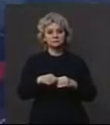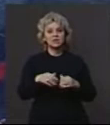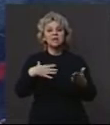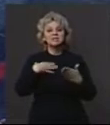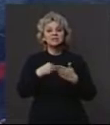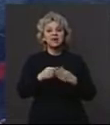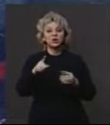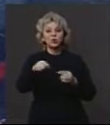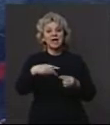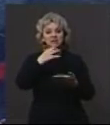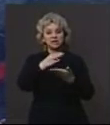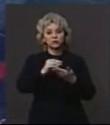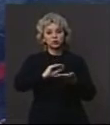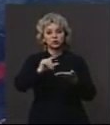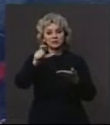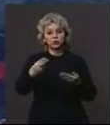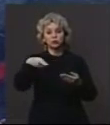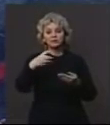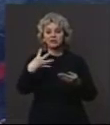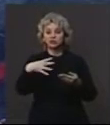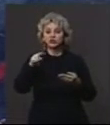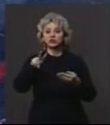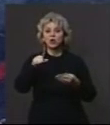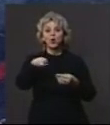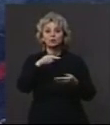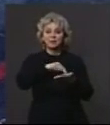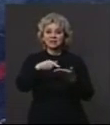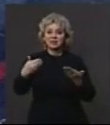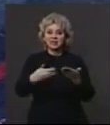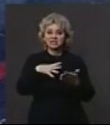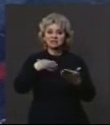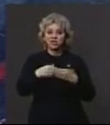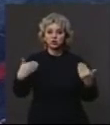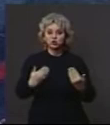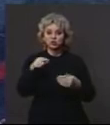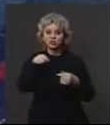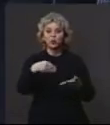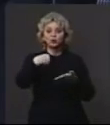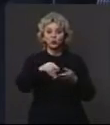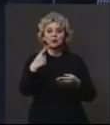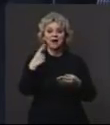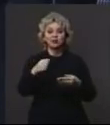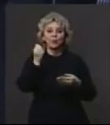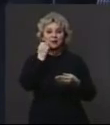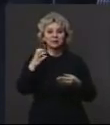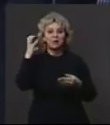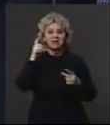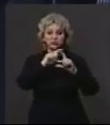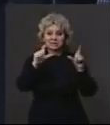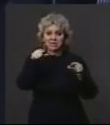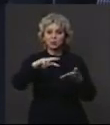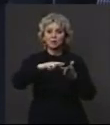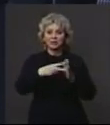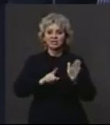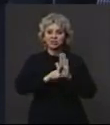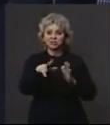своем эксклюзивном интервью журналистам телеканала «Дон-24» Эмин поделился новостями из своей жизни. Он купил одну из московских радиостанций и